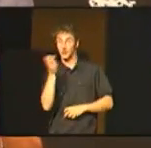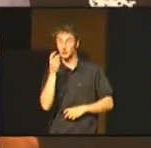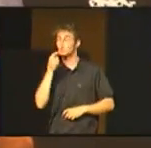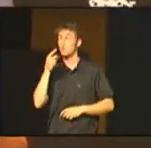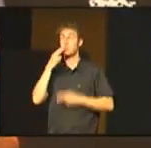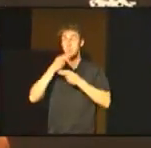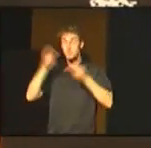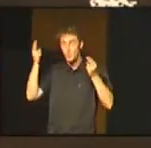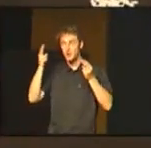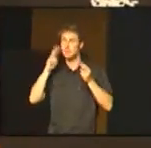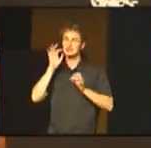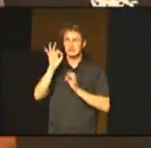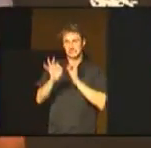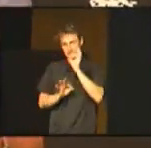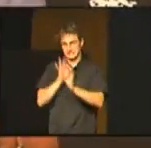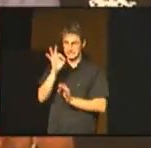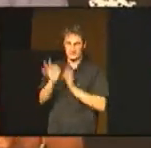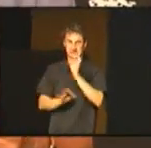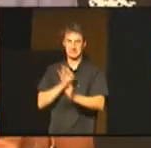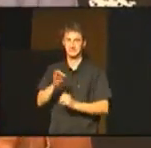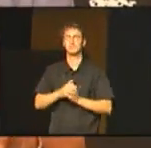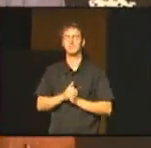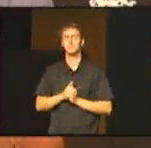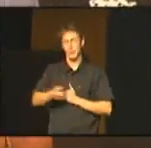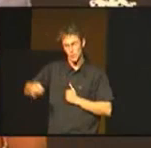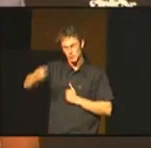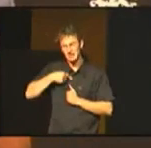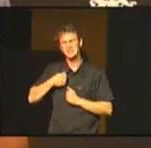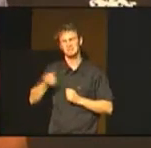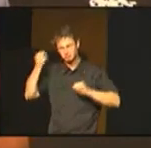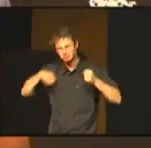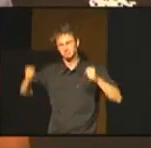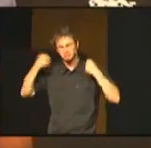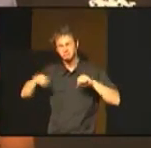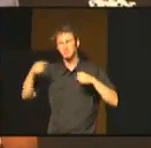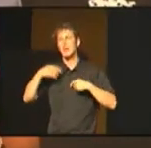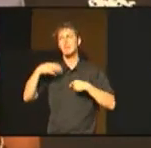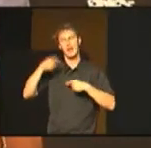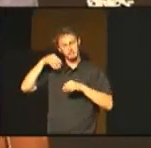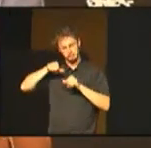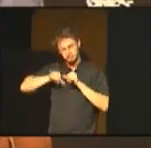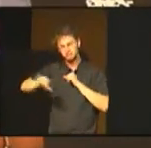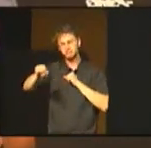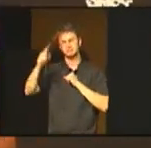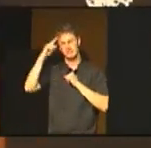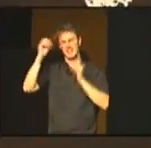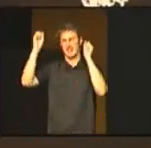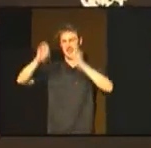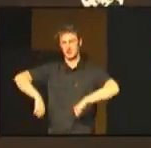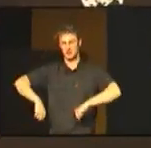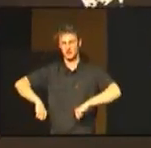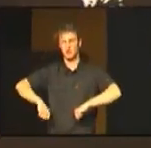públics que són escassos. Hem de ser actius en el seguiment de la presa de decisions,